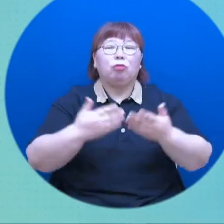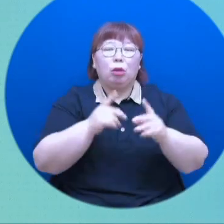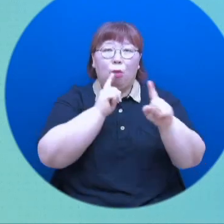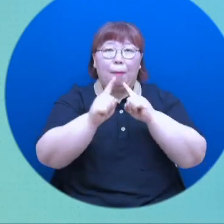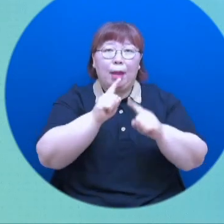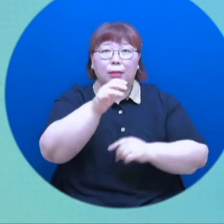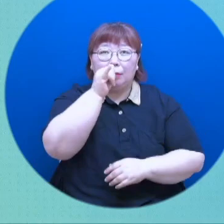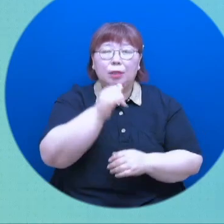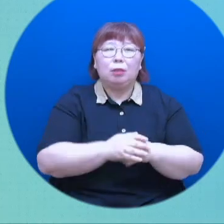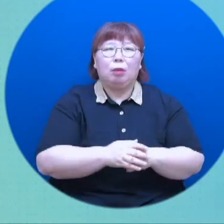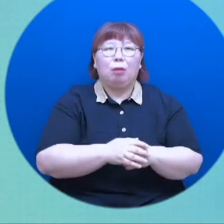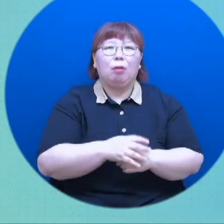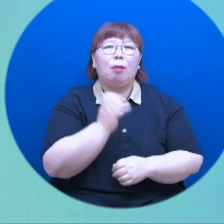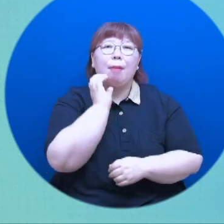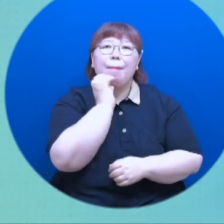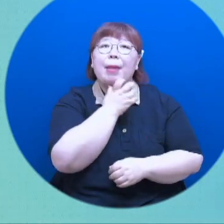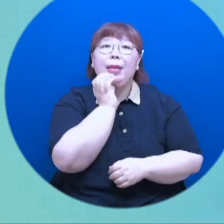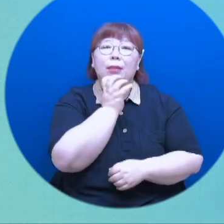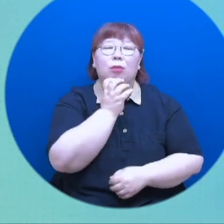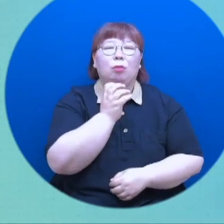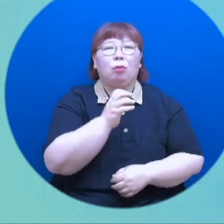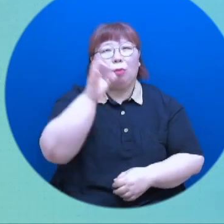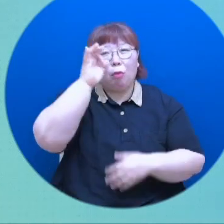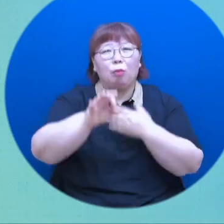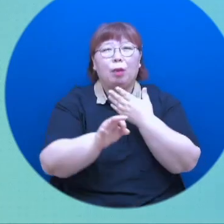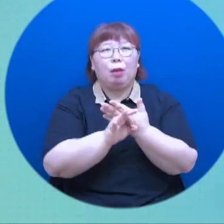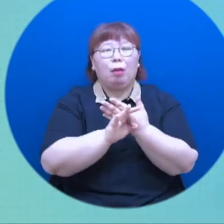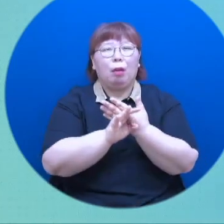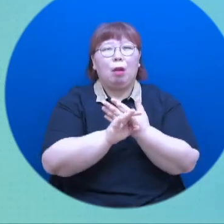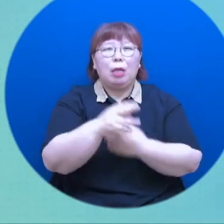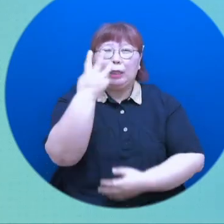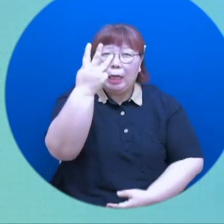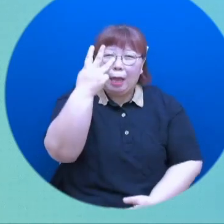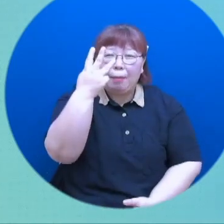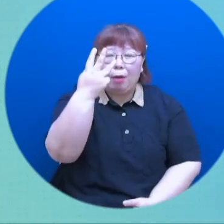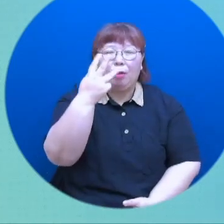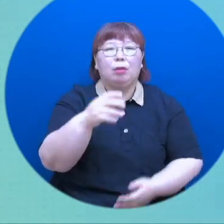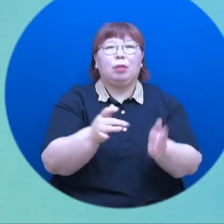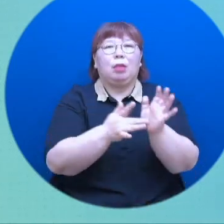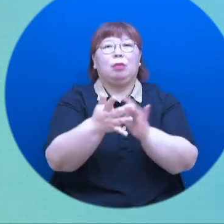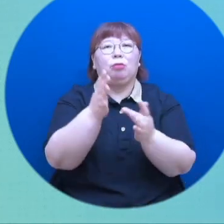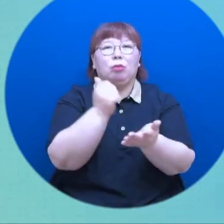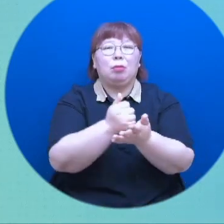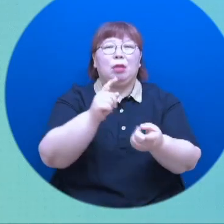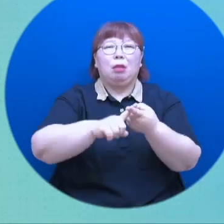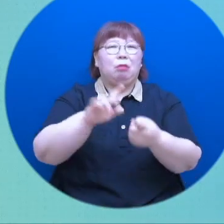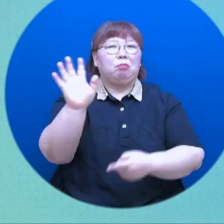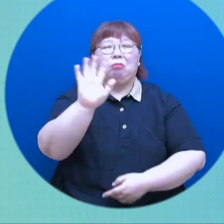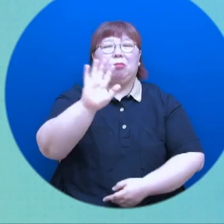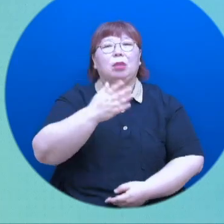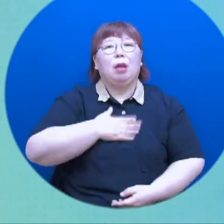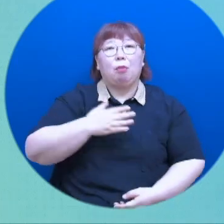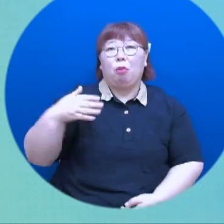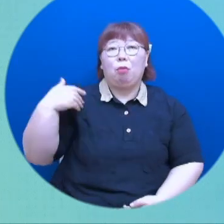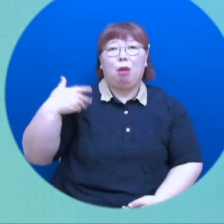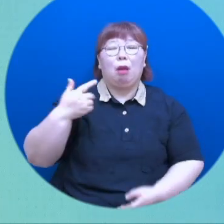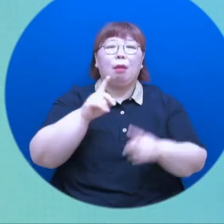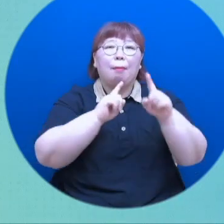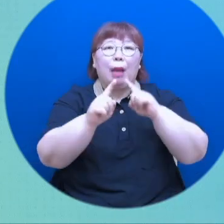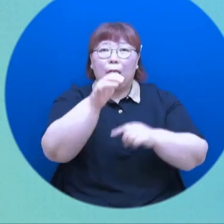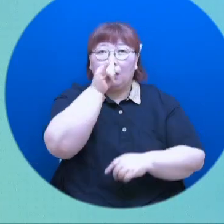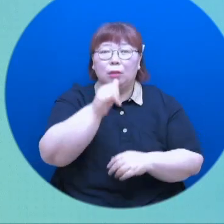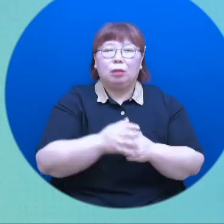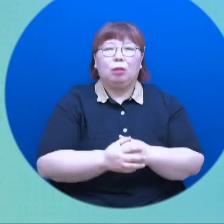여러분, 베드로를 생각해 보십시오. 3번씩 예수님이 보는 앞에서 부인을 하잖아요. 하지만 부인을